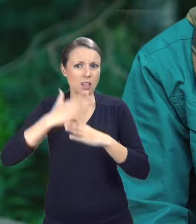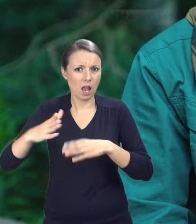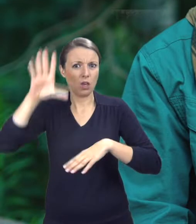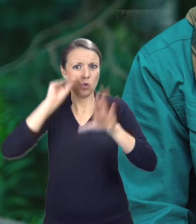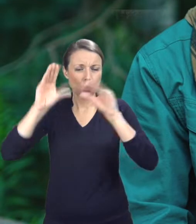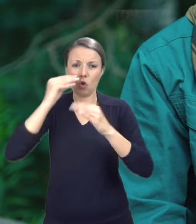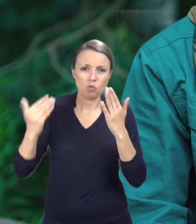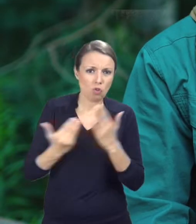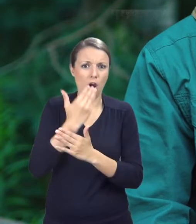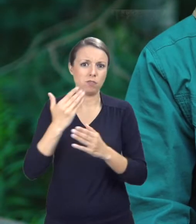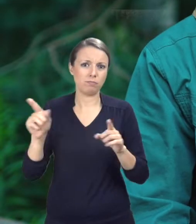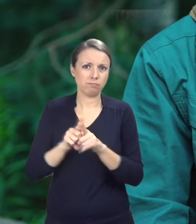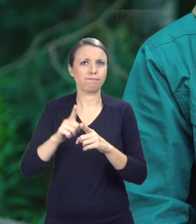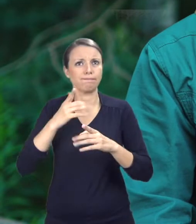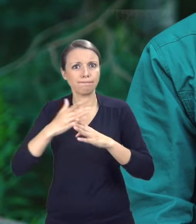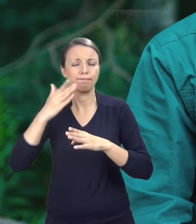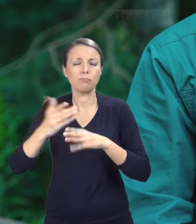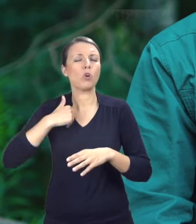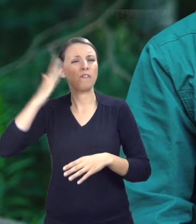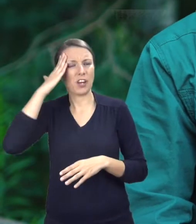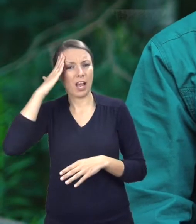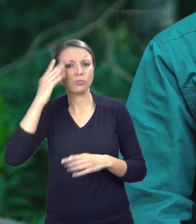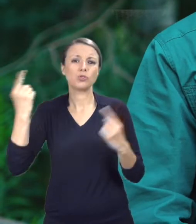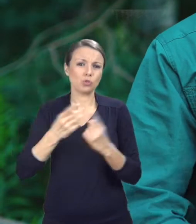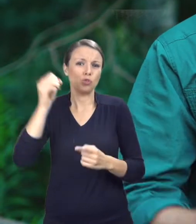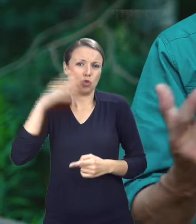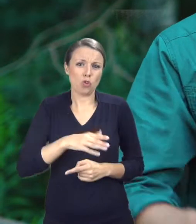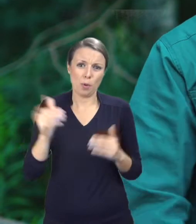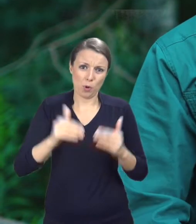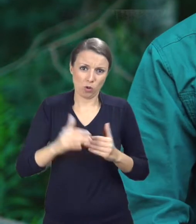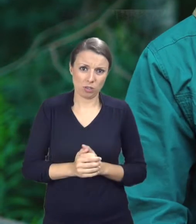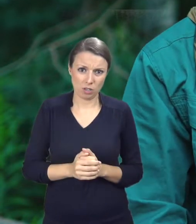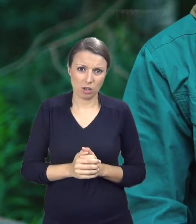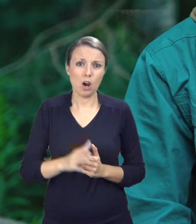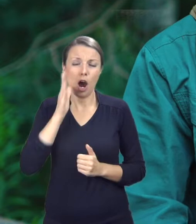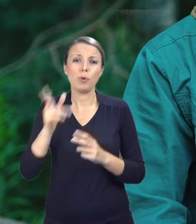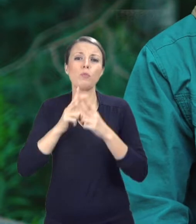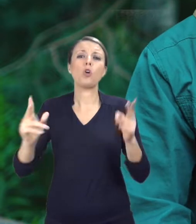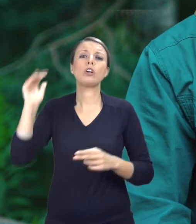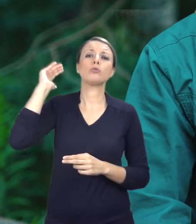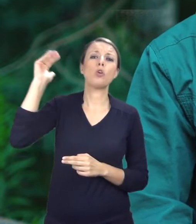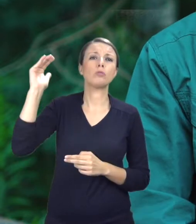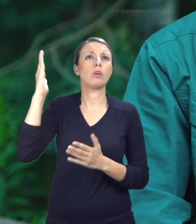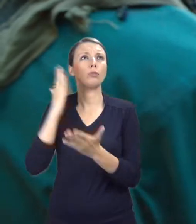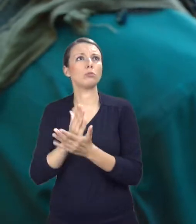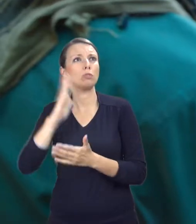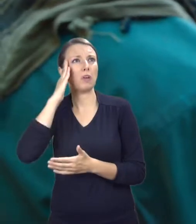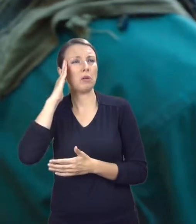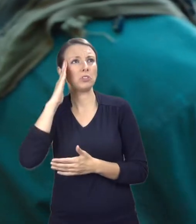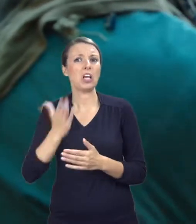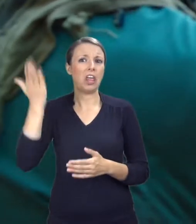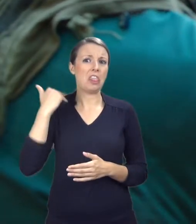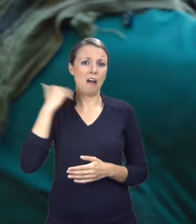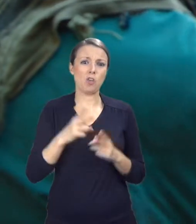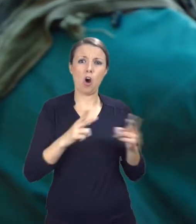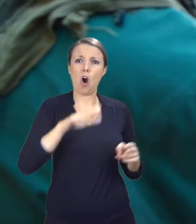No właśnie dlatego, że wiem, że zawsze może być gorzej, także rzadko w życiu dorosłym bywa tak słabo, jak było kiedyś. Dzisiaj to,